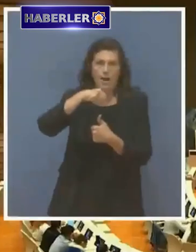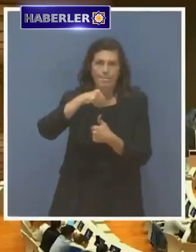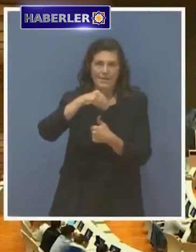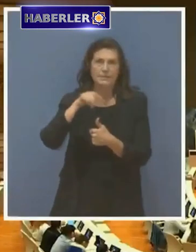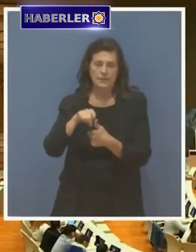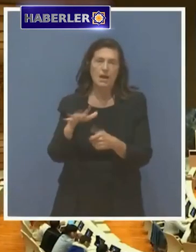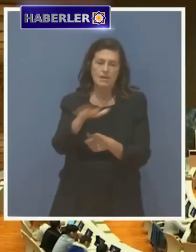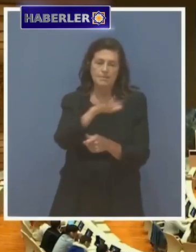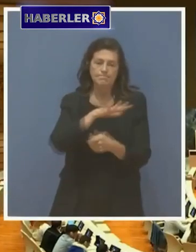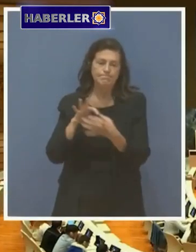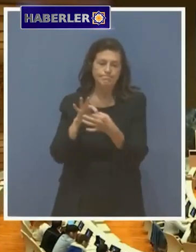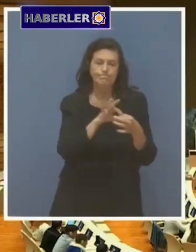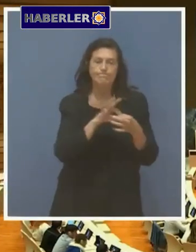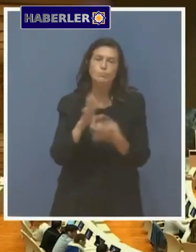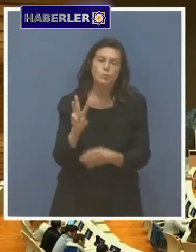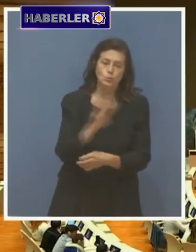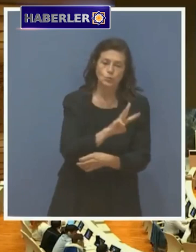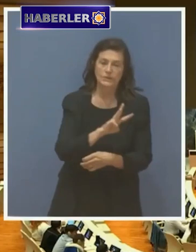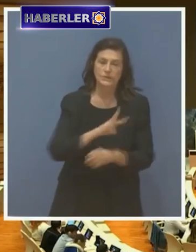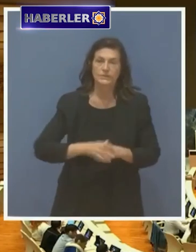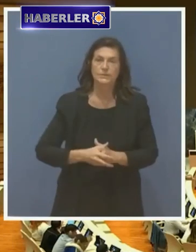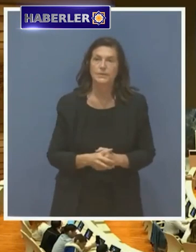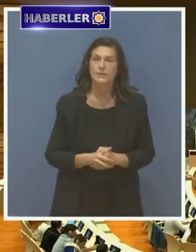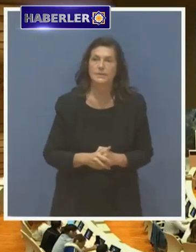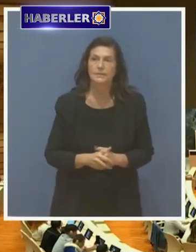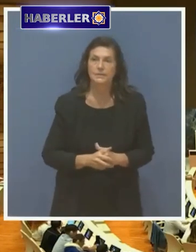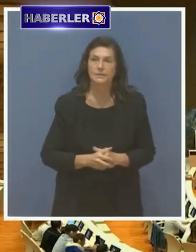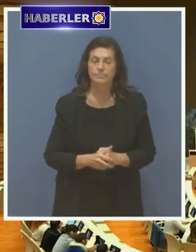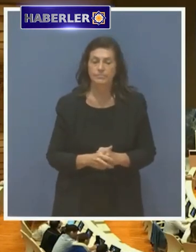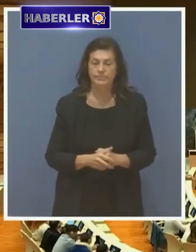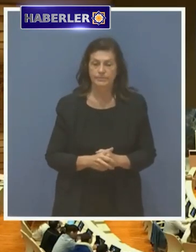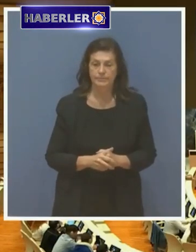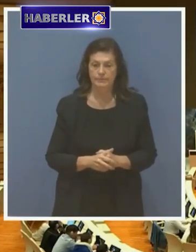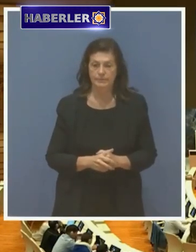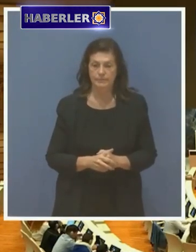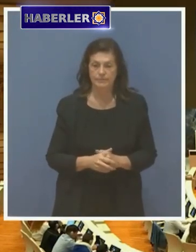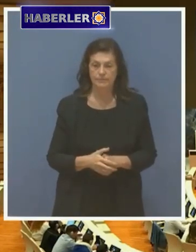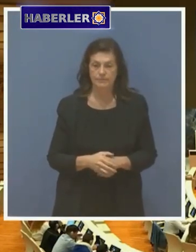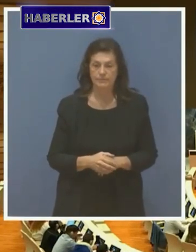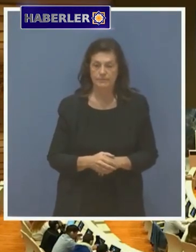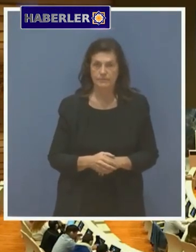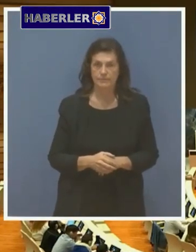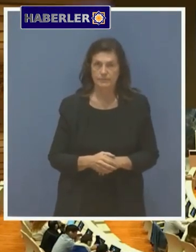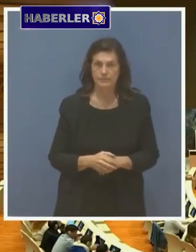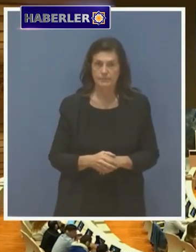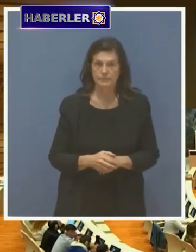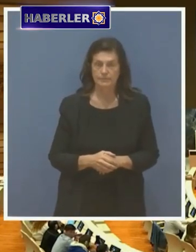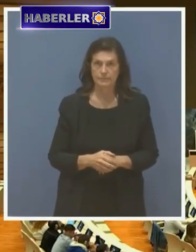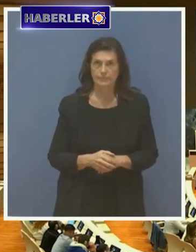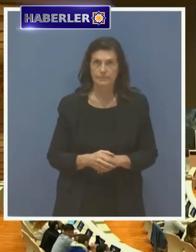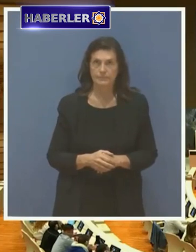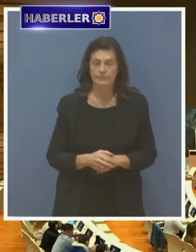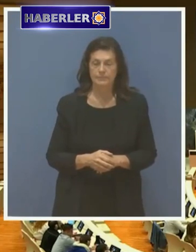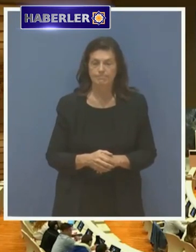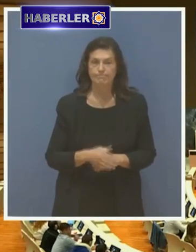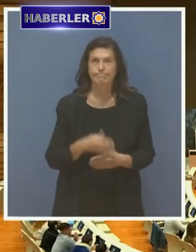ediyoruz. Bunun çok münasip bir konu olduğu hepimiz için açıktır. Bu konuda sekreterliğe gönderilen raporumun